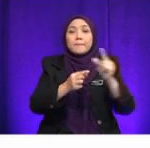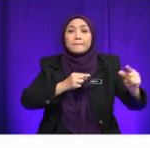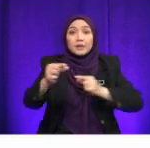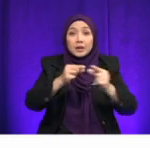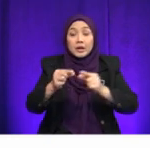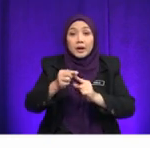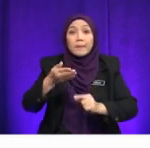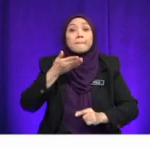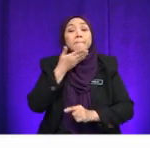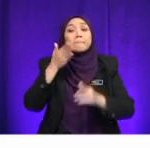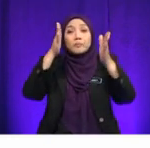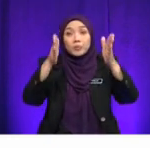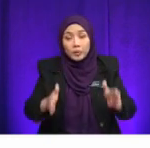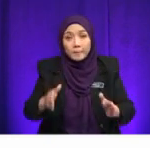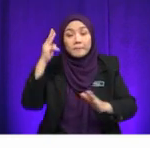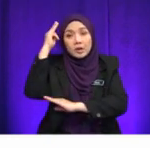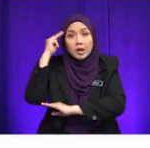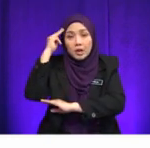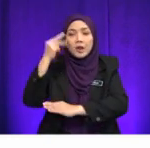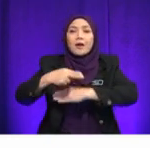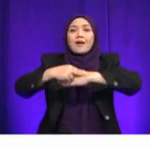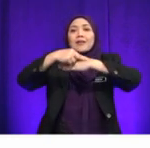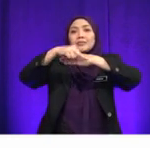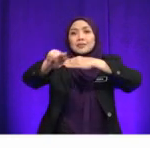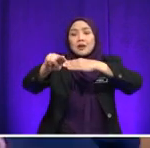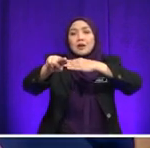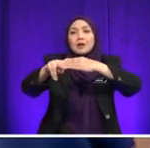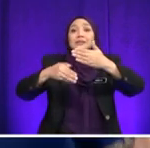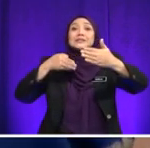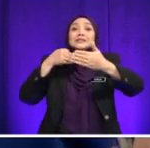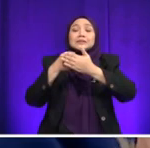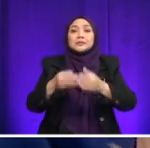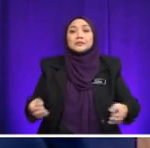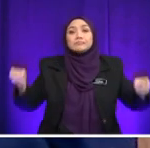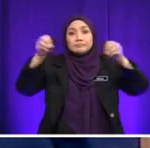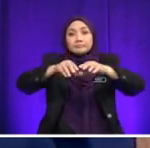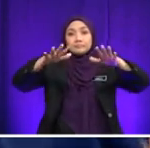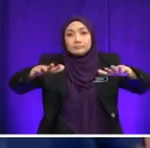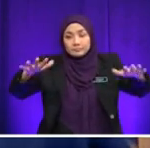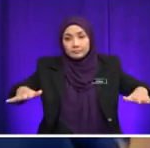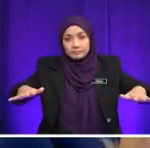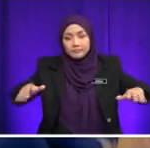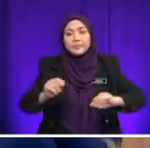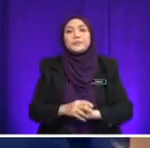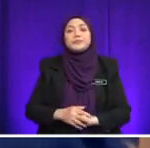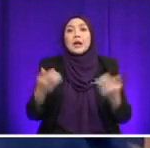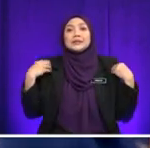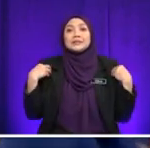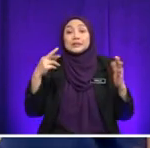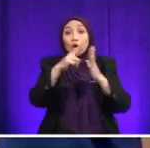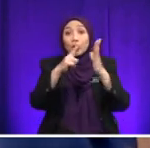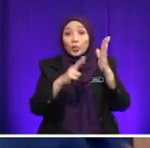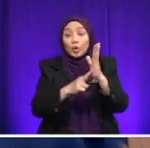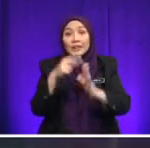yang menghantar surat bantahan Ke London Oke dan rukun 13 Oke jadi dukun 13 pernah